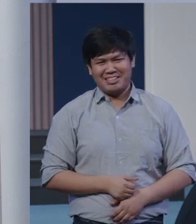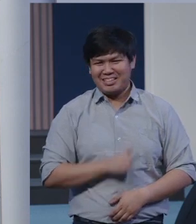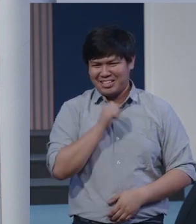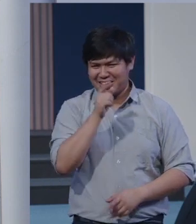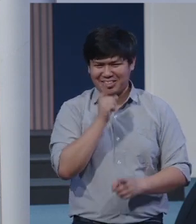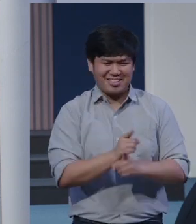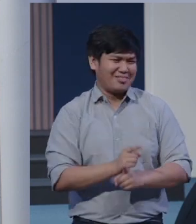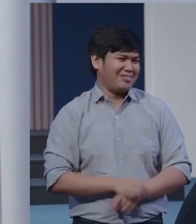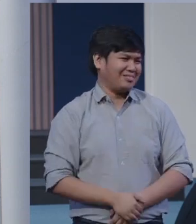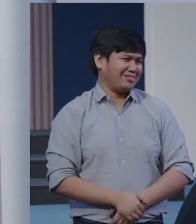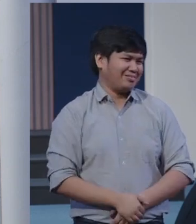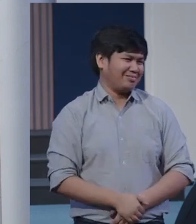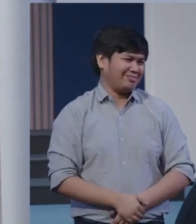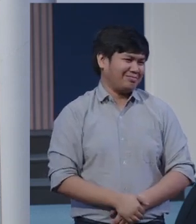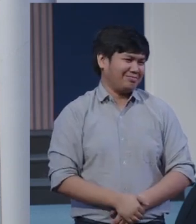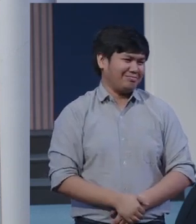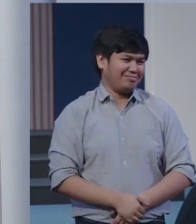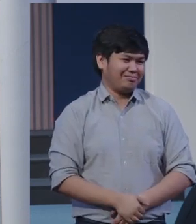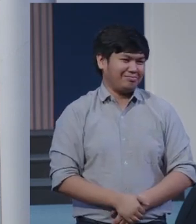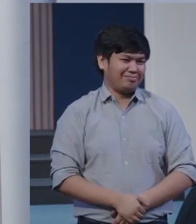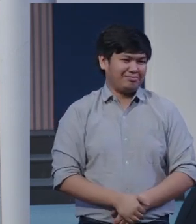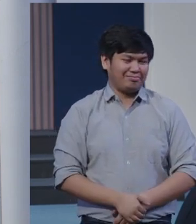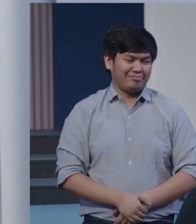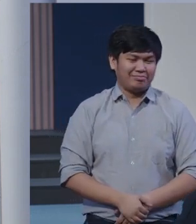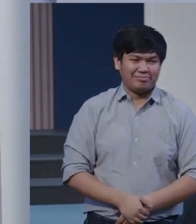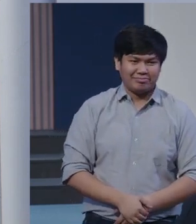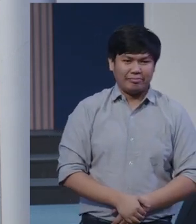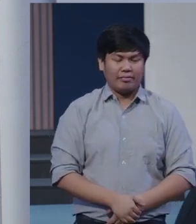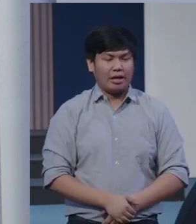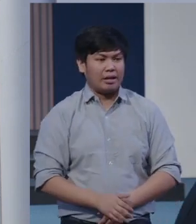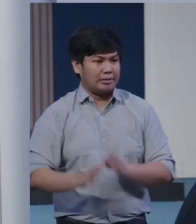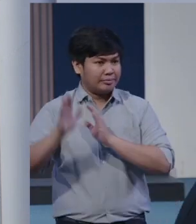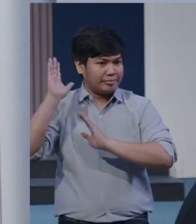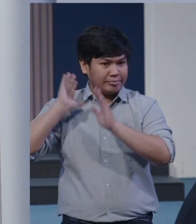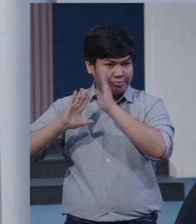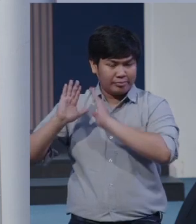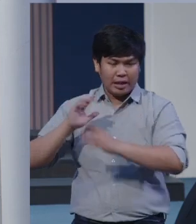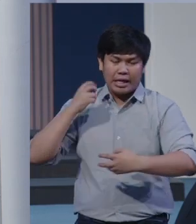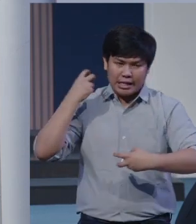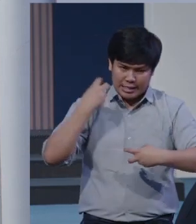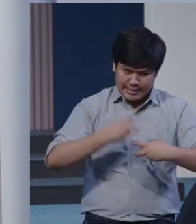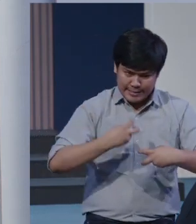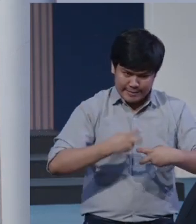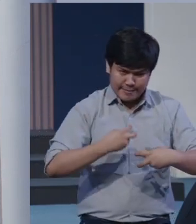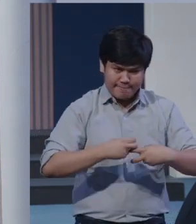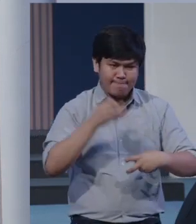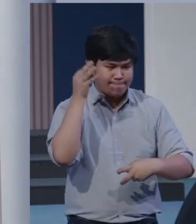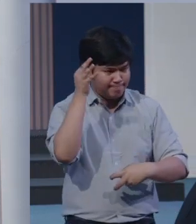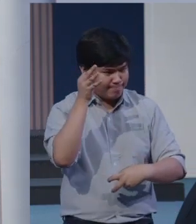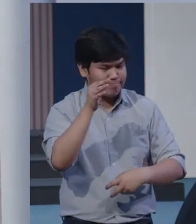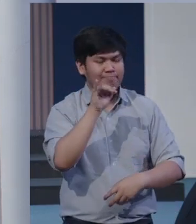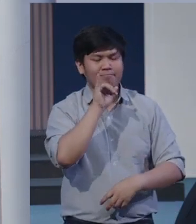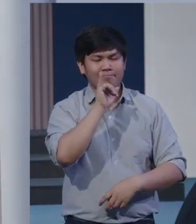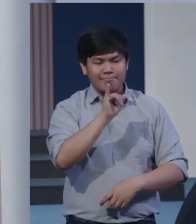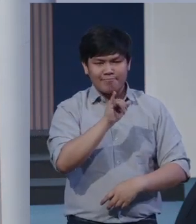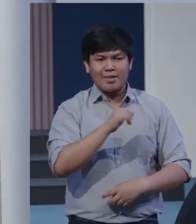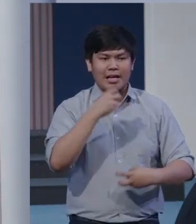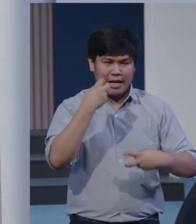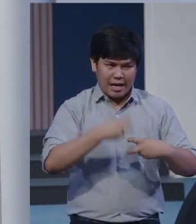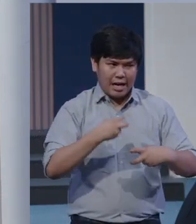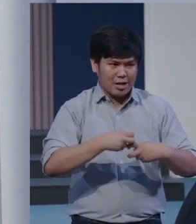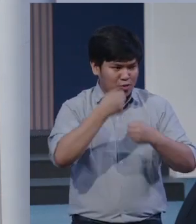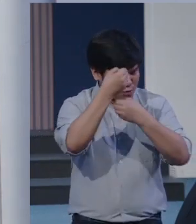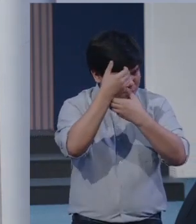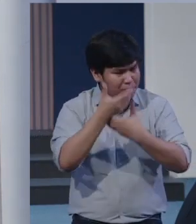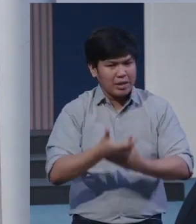kapatid katulad ng sinabi ko kanina Napakahirap nitong sermong ito in